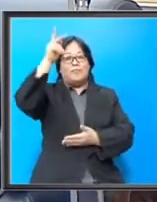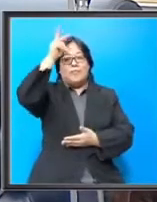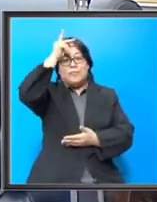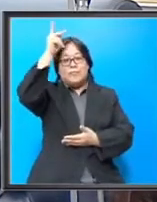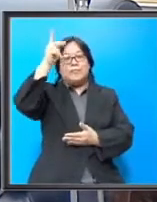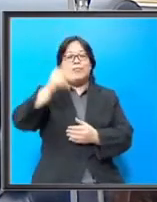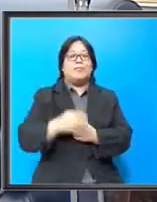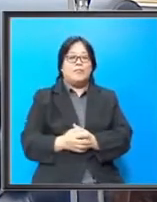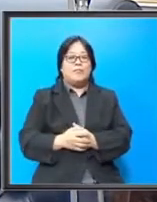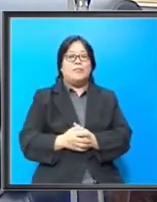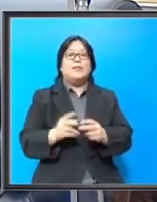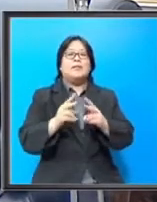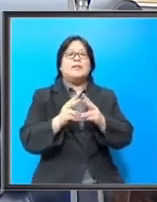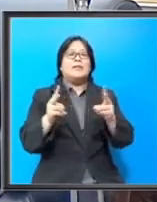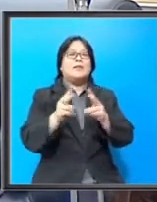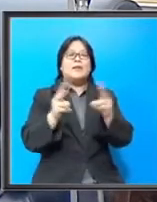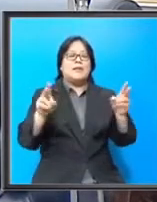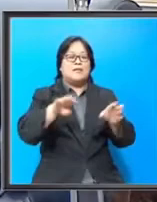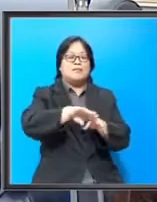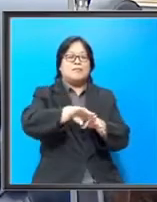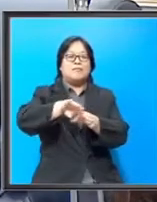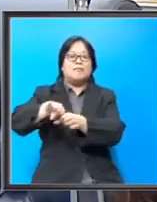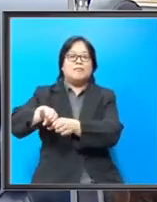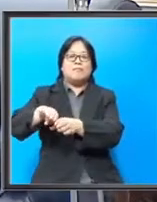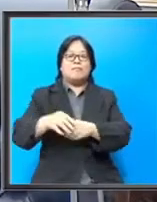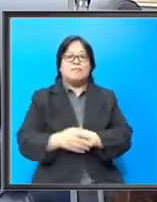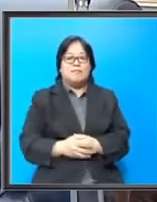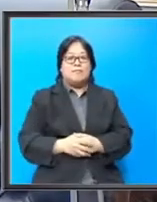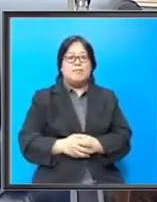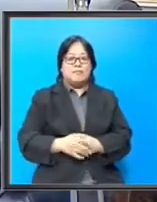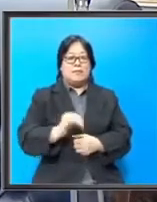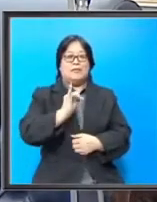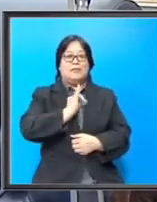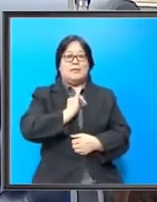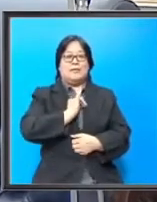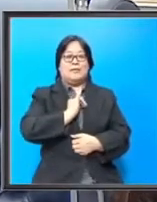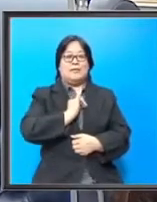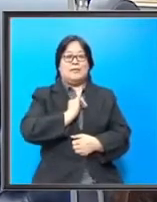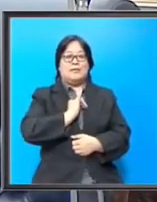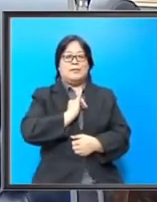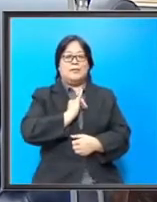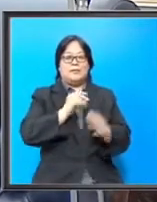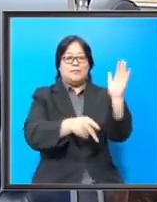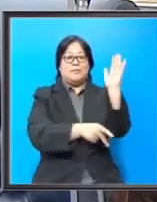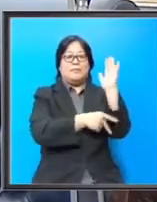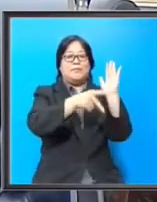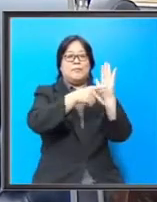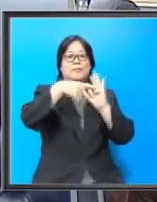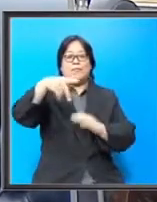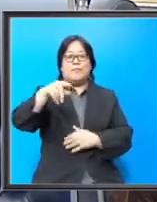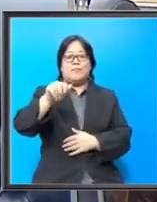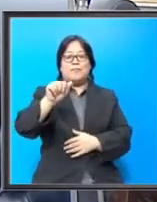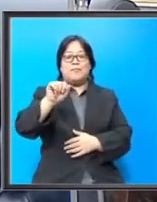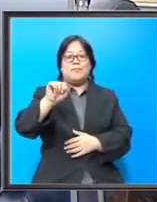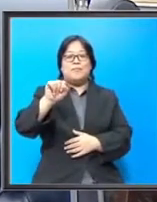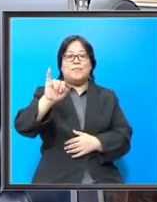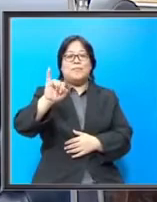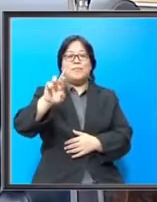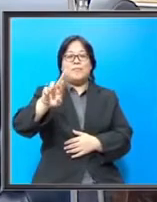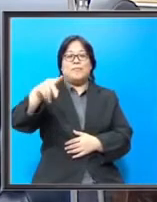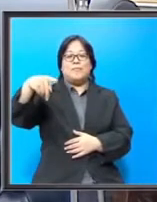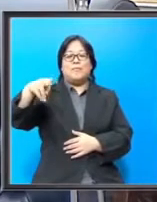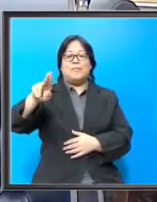Kelantan ini terlalu dianaktirikan saya dihafal lemon pasti putih